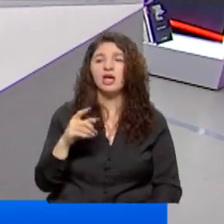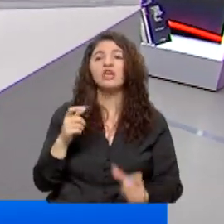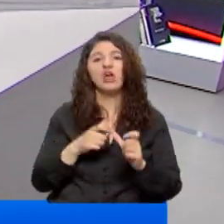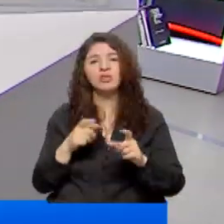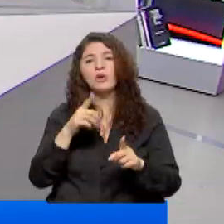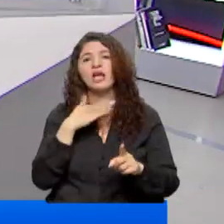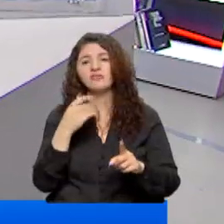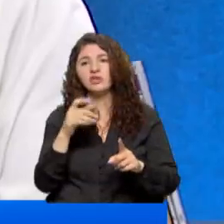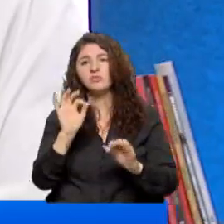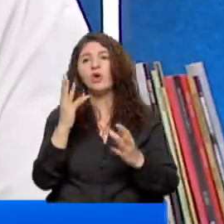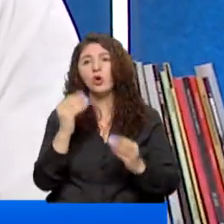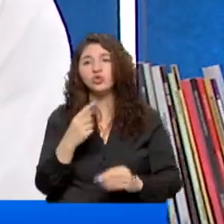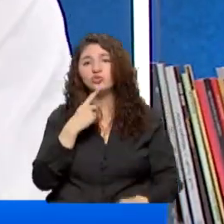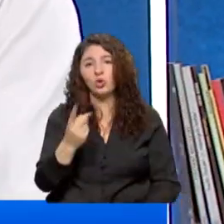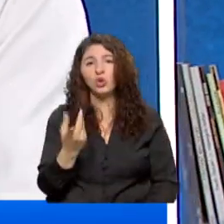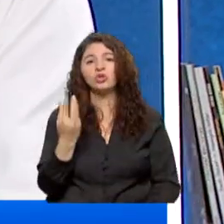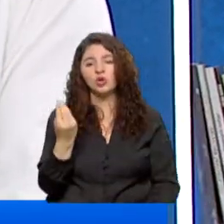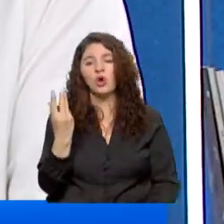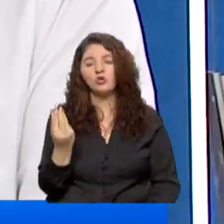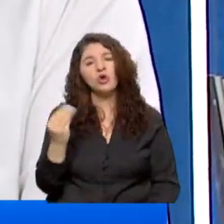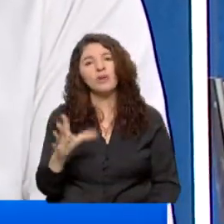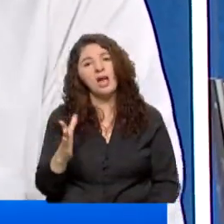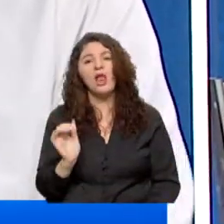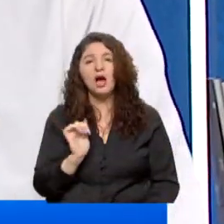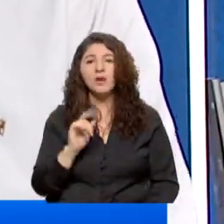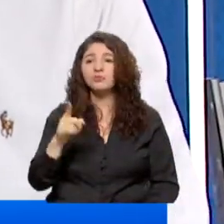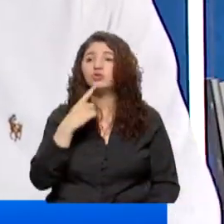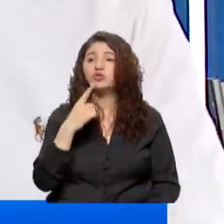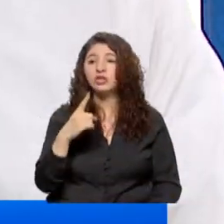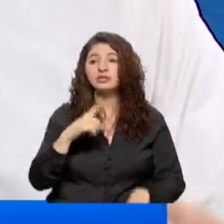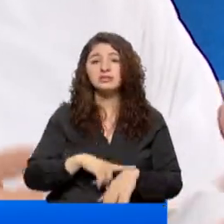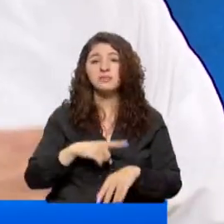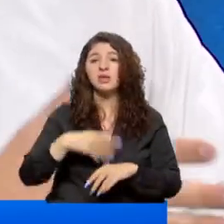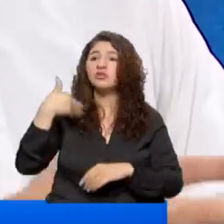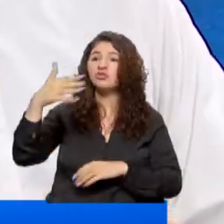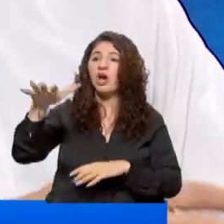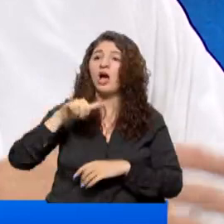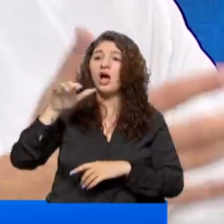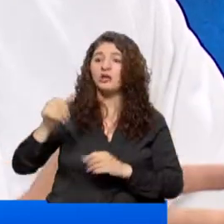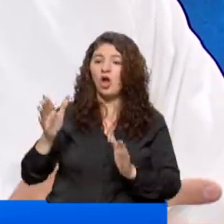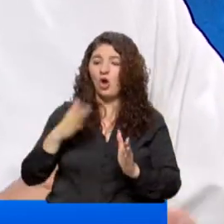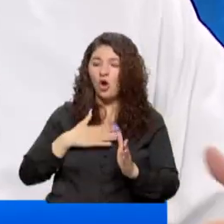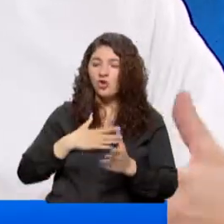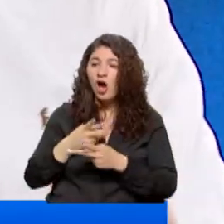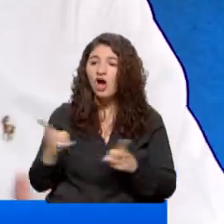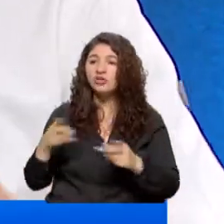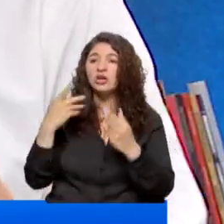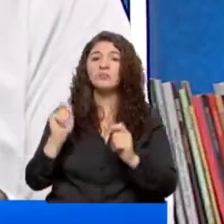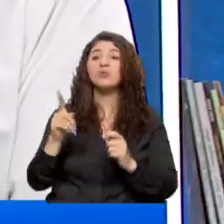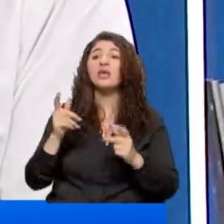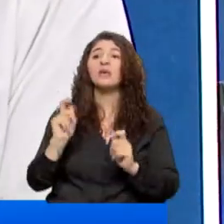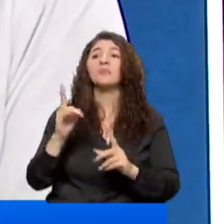Sencer Sen bu et fiyatlarını böyle olacağını söylüyorsun iyi hoş olacak belki ama bunu söylediğin zaman ithalat lobisinin önüne açıyorsun